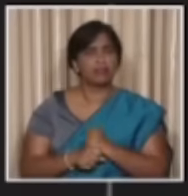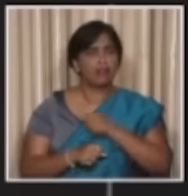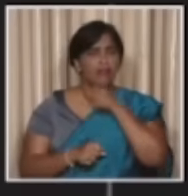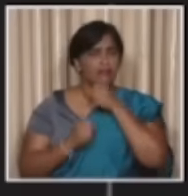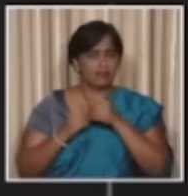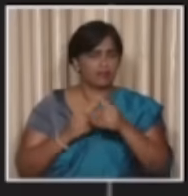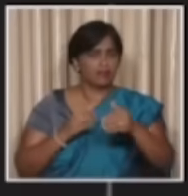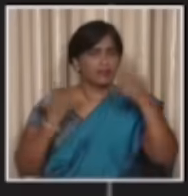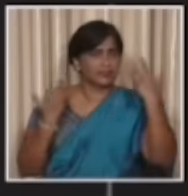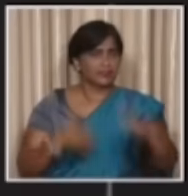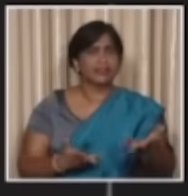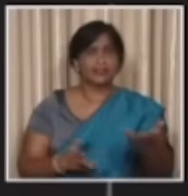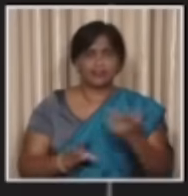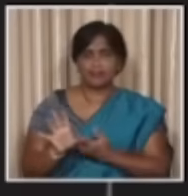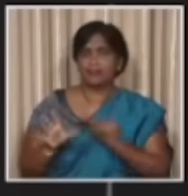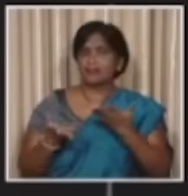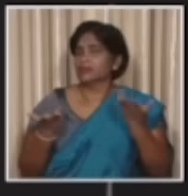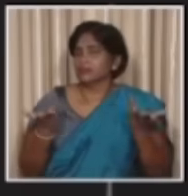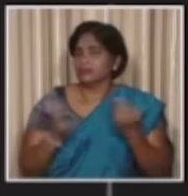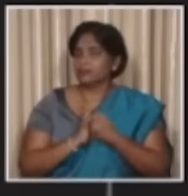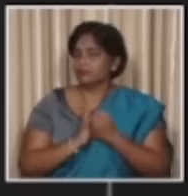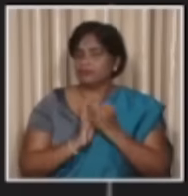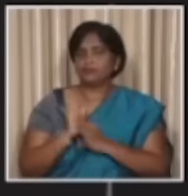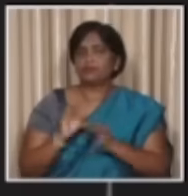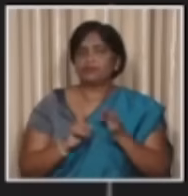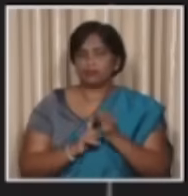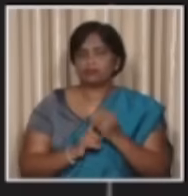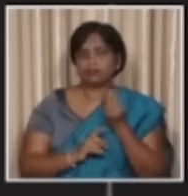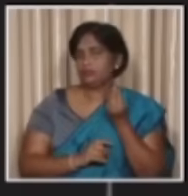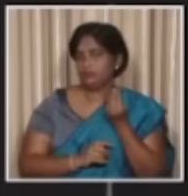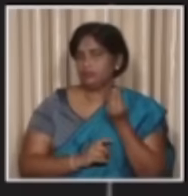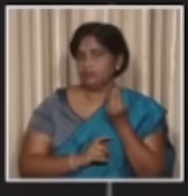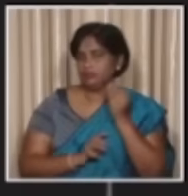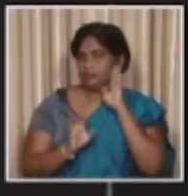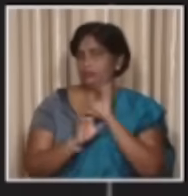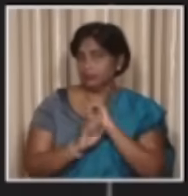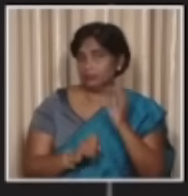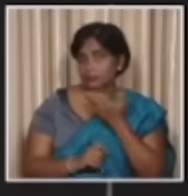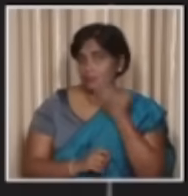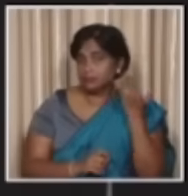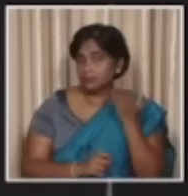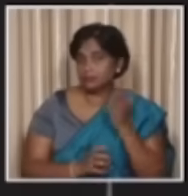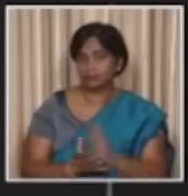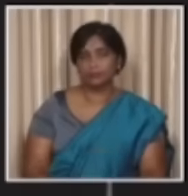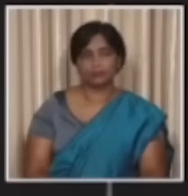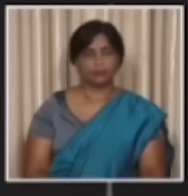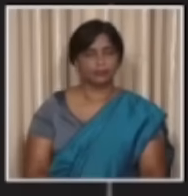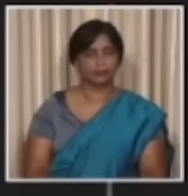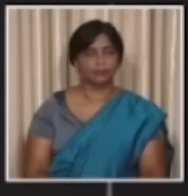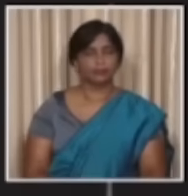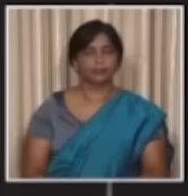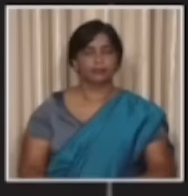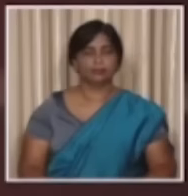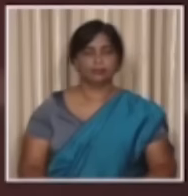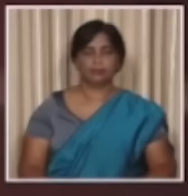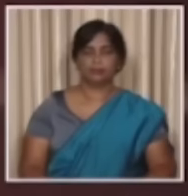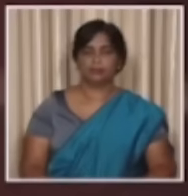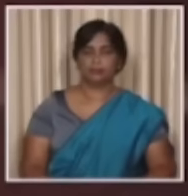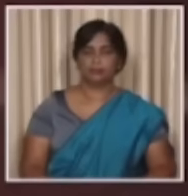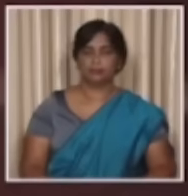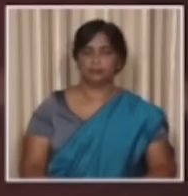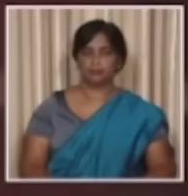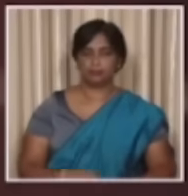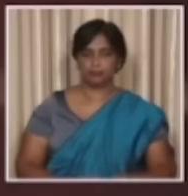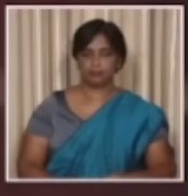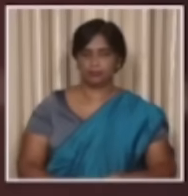තව සංවේගන යනවා. ඉතින් ගරු ඇමතුමා මේ පිළිබඳව පොඩි දැනුම් දීමක් කරන්න පුළුවන් නම්. ගරු